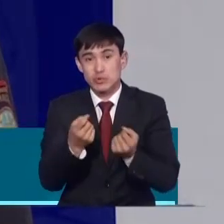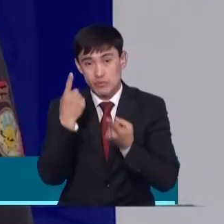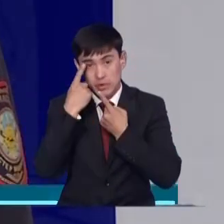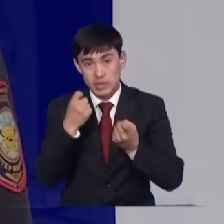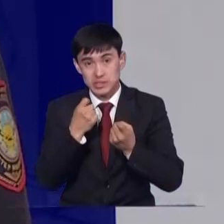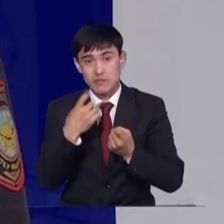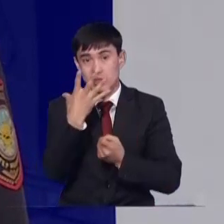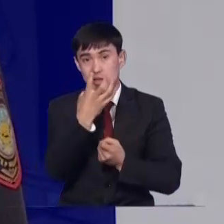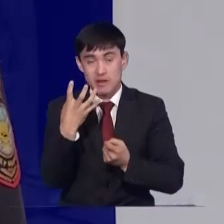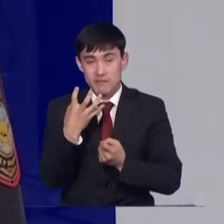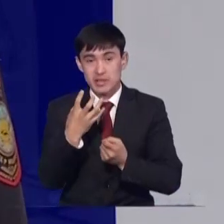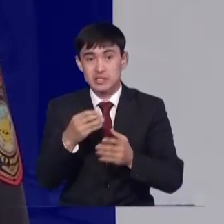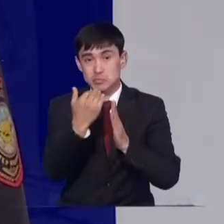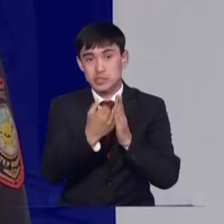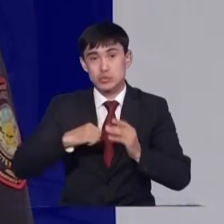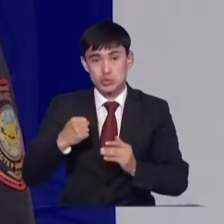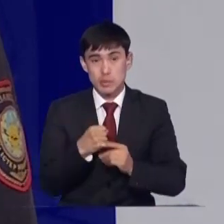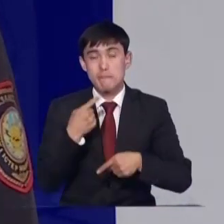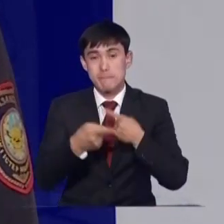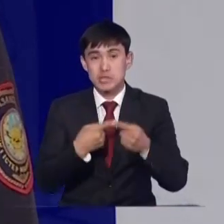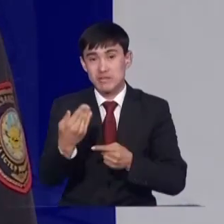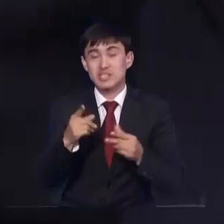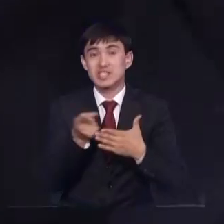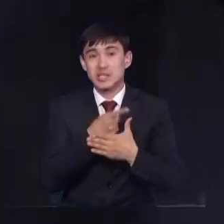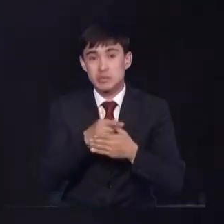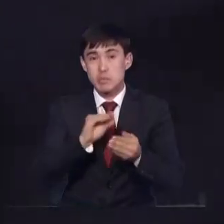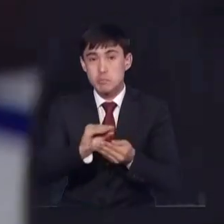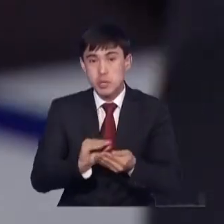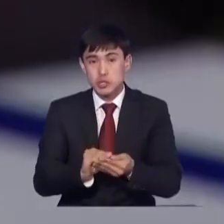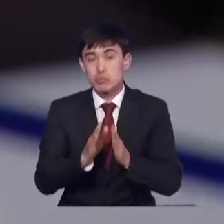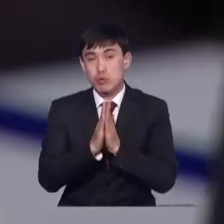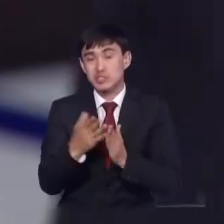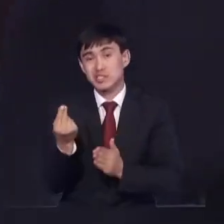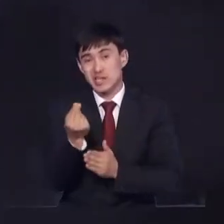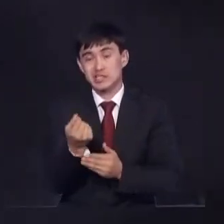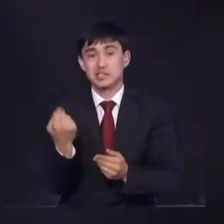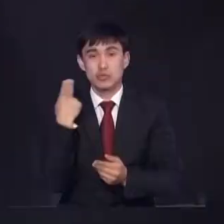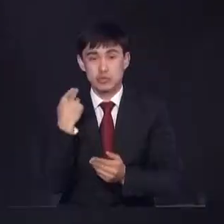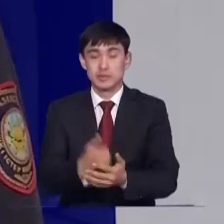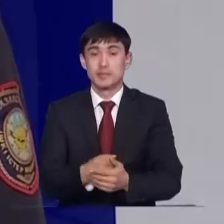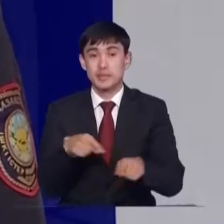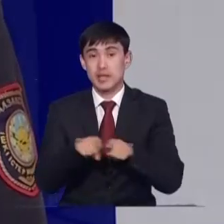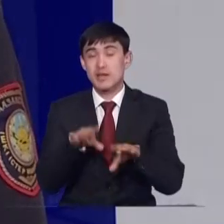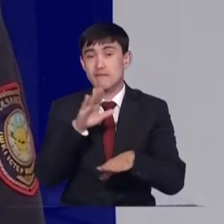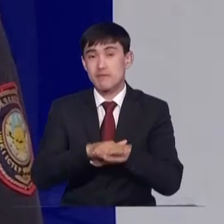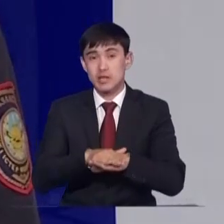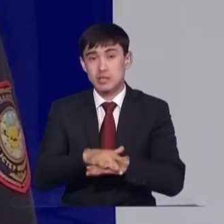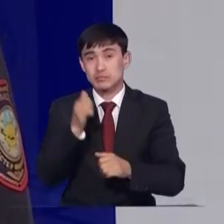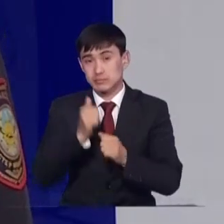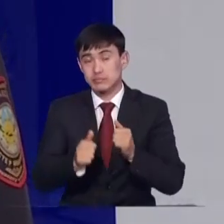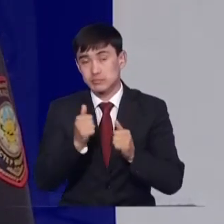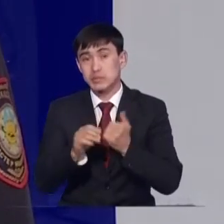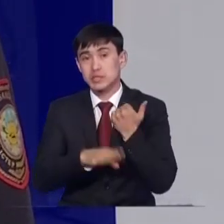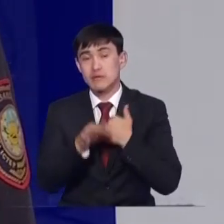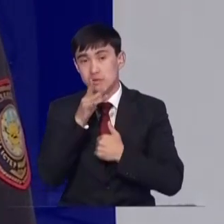информацию даже фотографии и списки друзей после от вашего имени пишут им и просят денежные средства и такие факты участились в